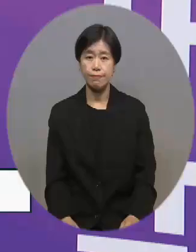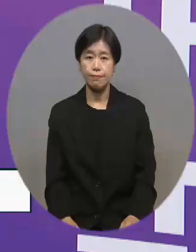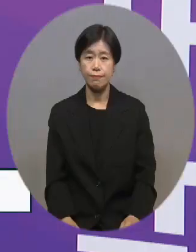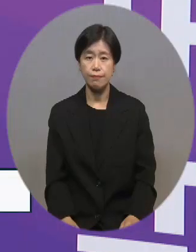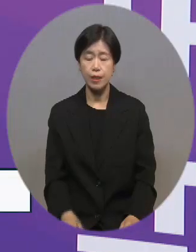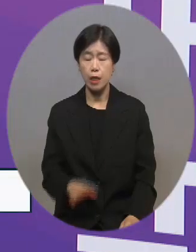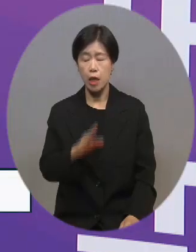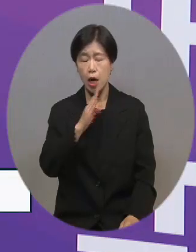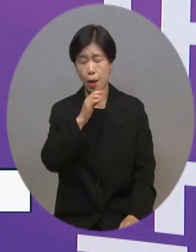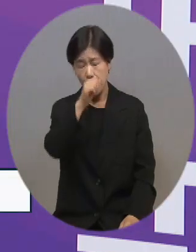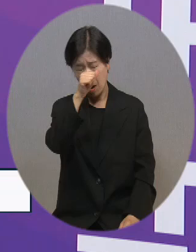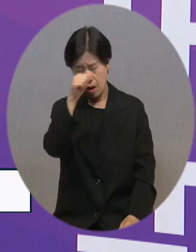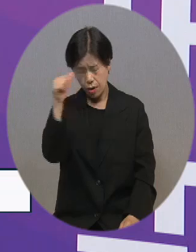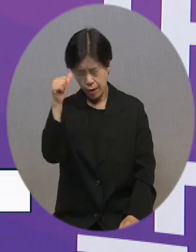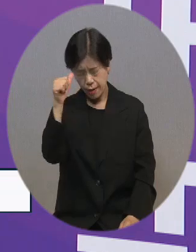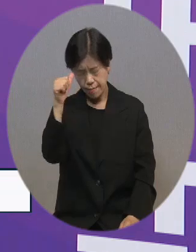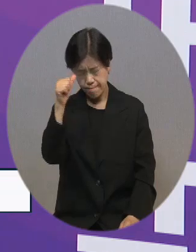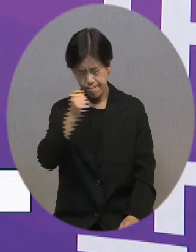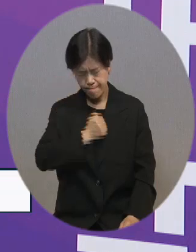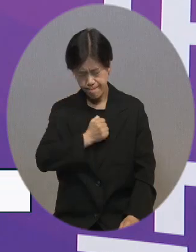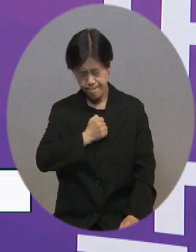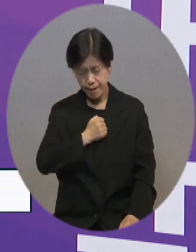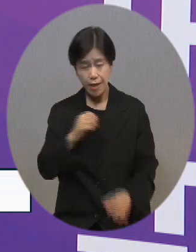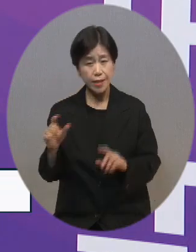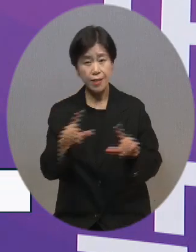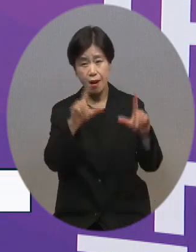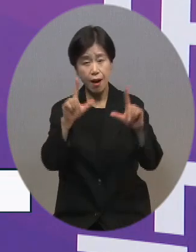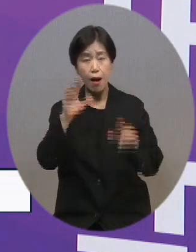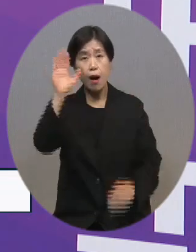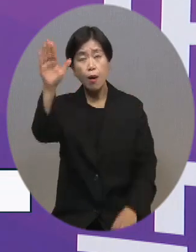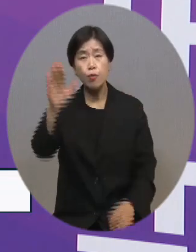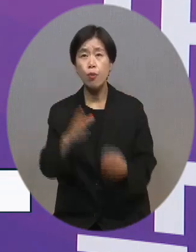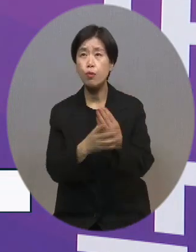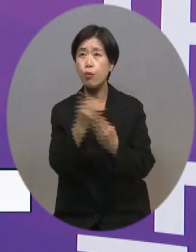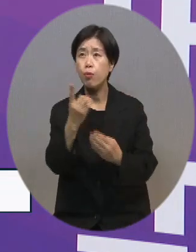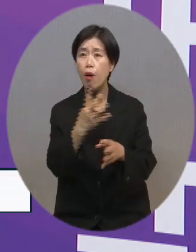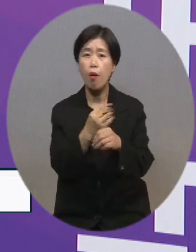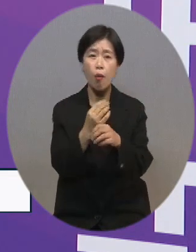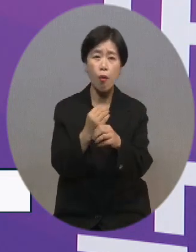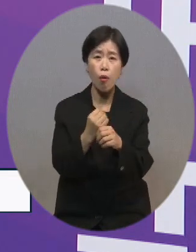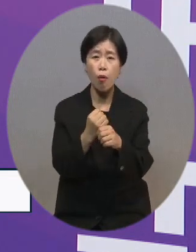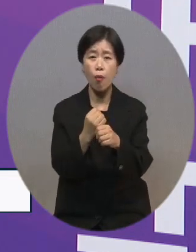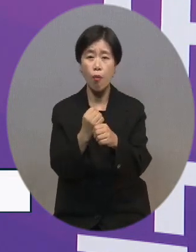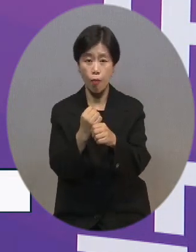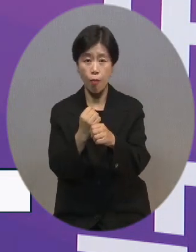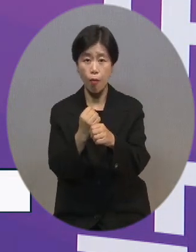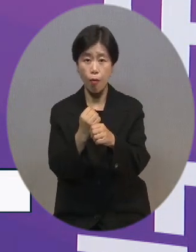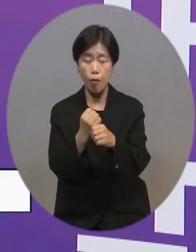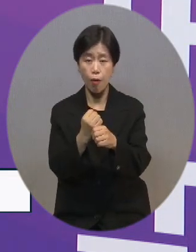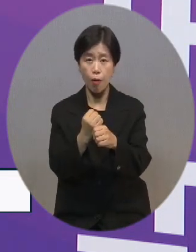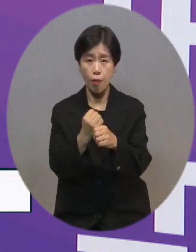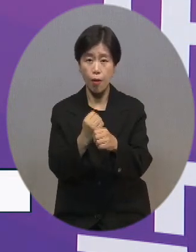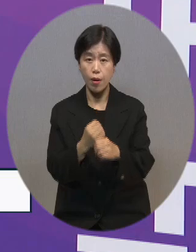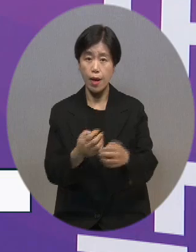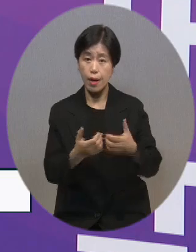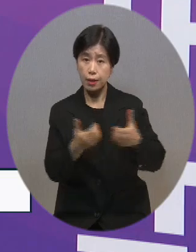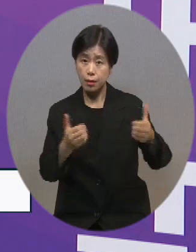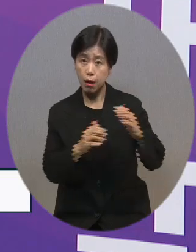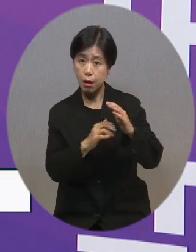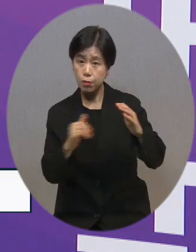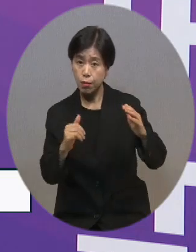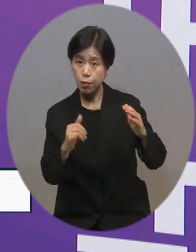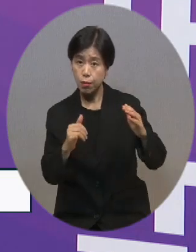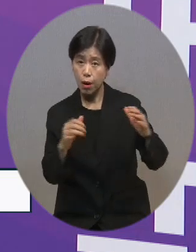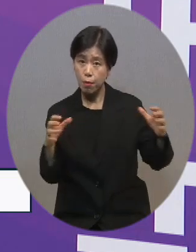평생 한을 품고 살았으니까 언젠가는 그래도 통일이 될까 혹시 뭐 남북이산 가족이라고 해서 가볼까